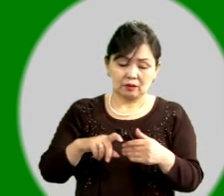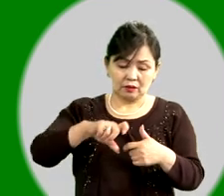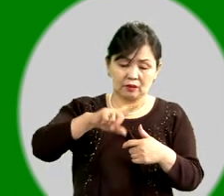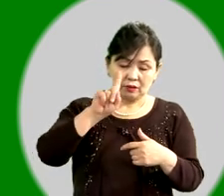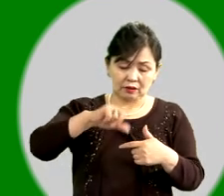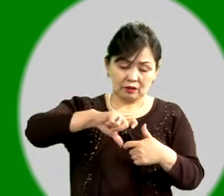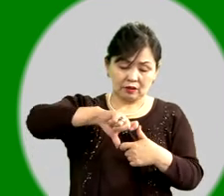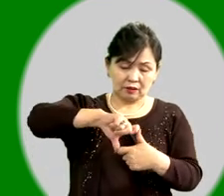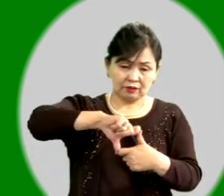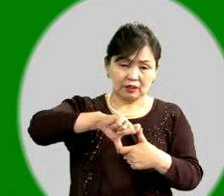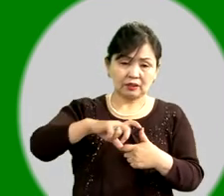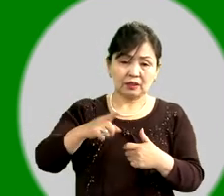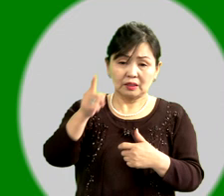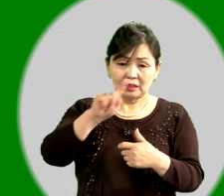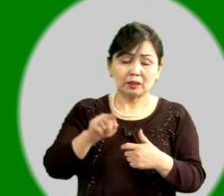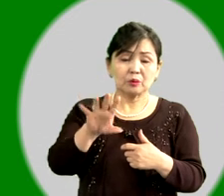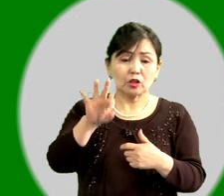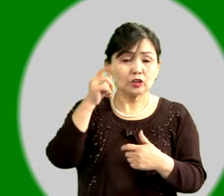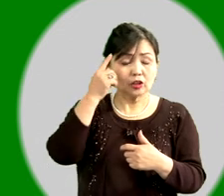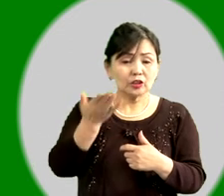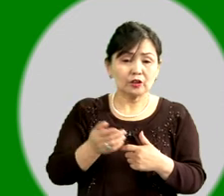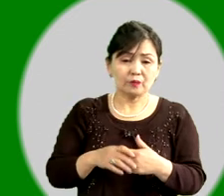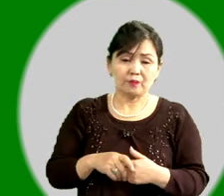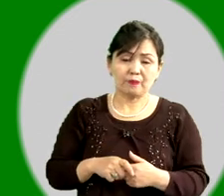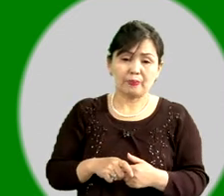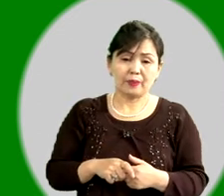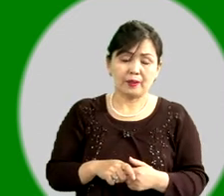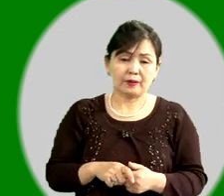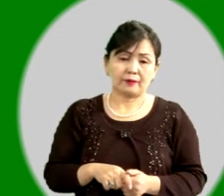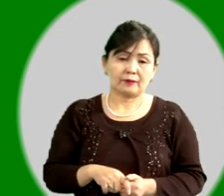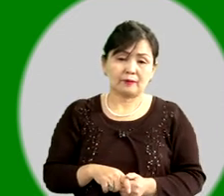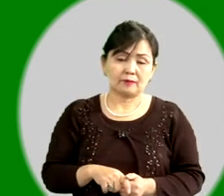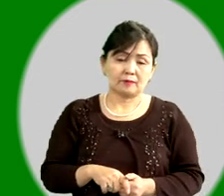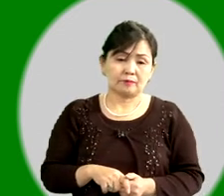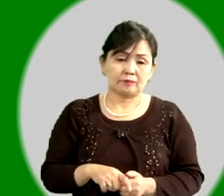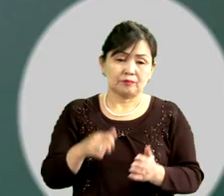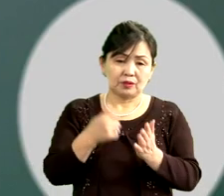квадратын талбайг олох юм байна. За, 3 дэвтэртээ бичээрэй.